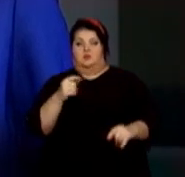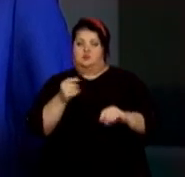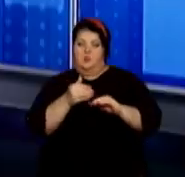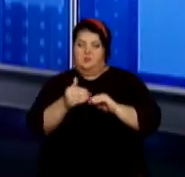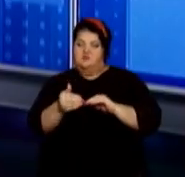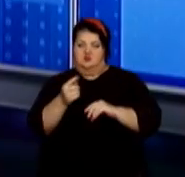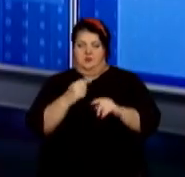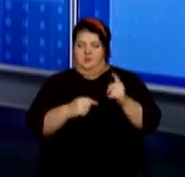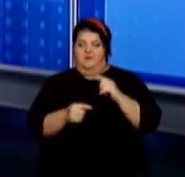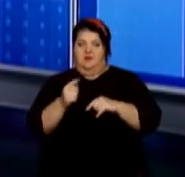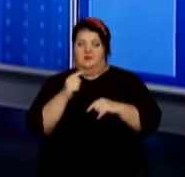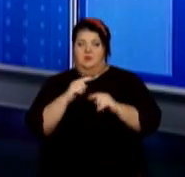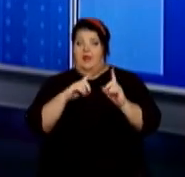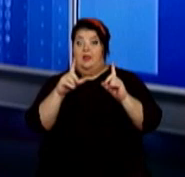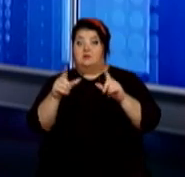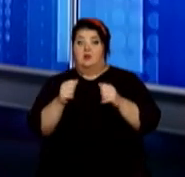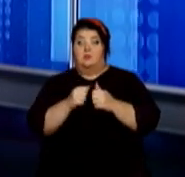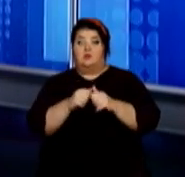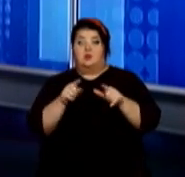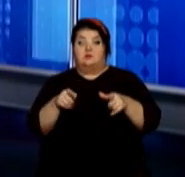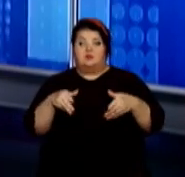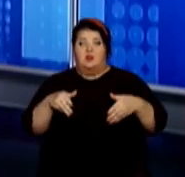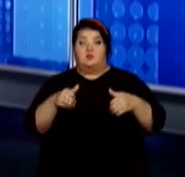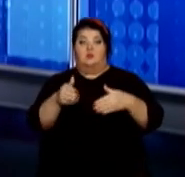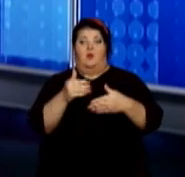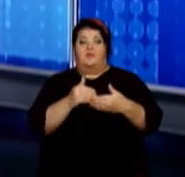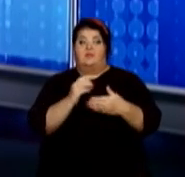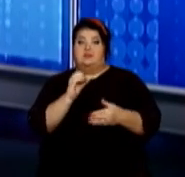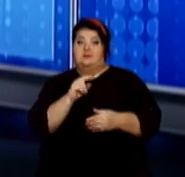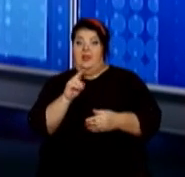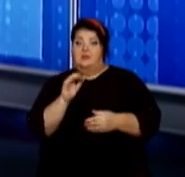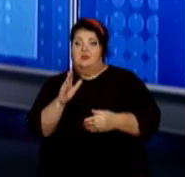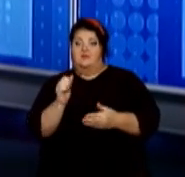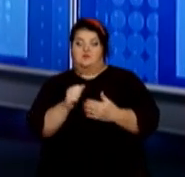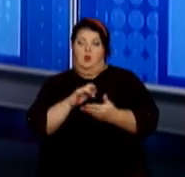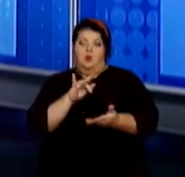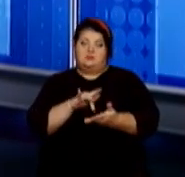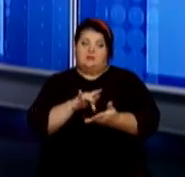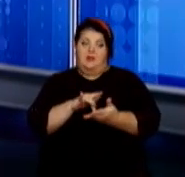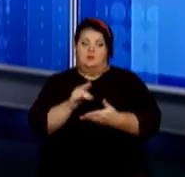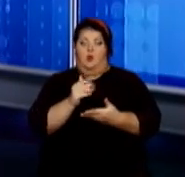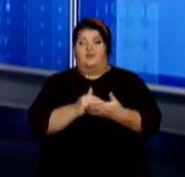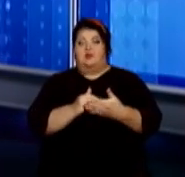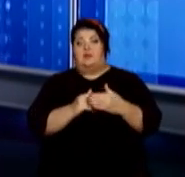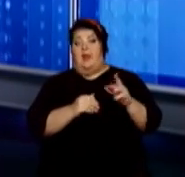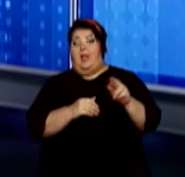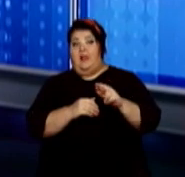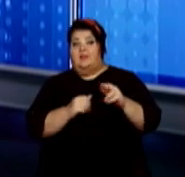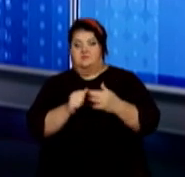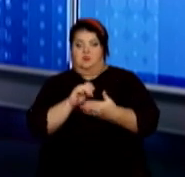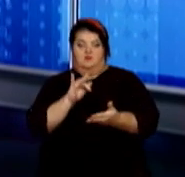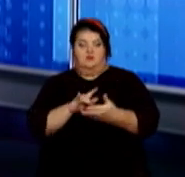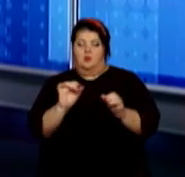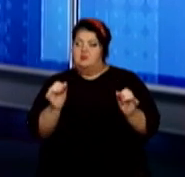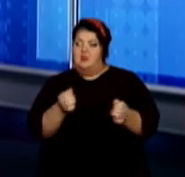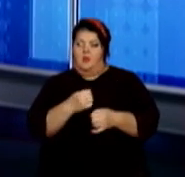повернемось. Дістатися по цим смугам одразу від садів, наприклад, до центру або від Яківців до центру неможливо.